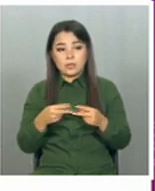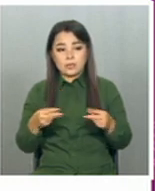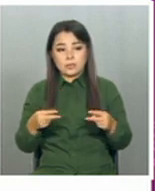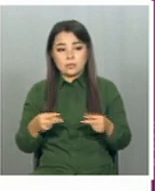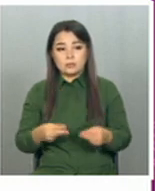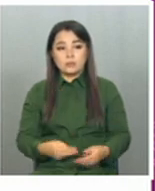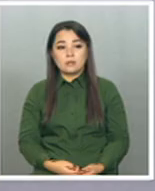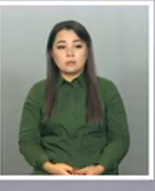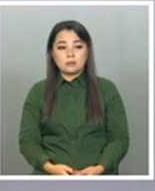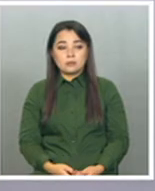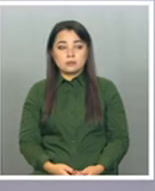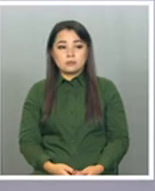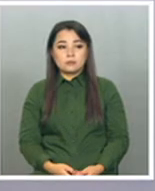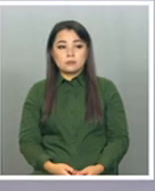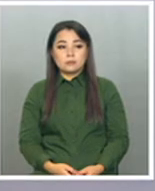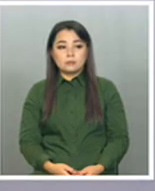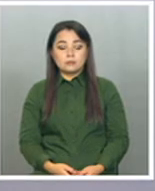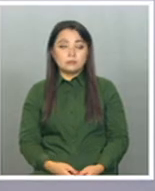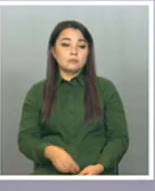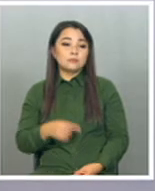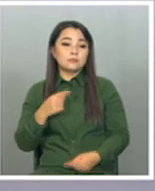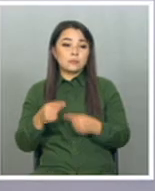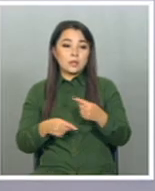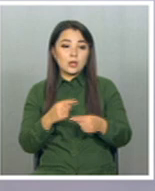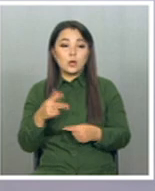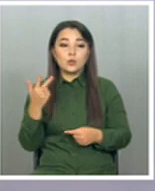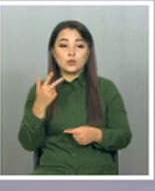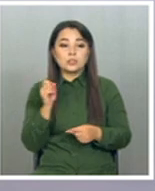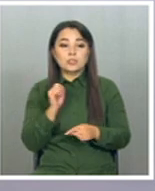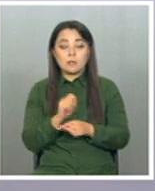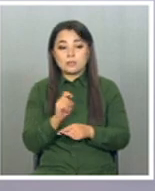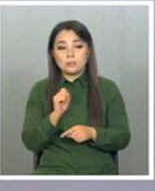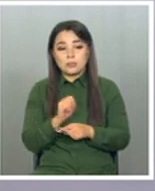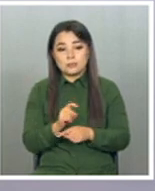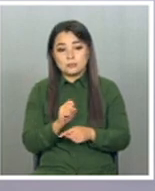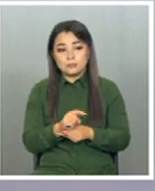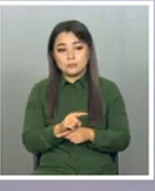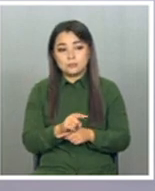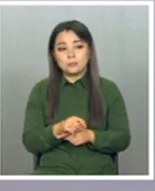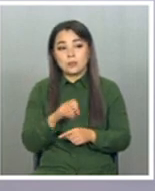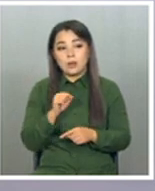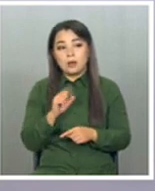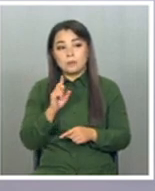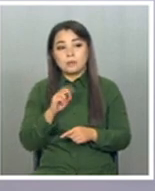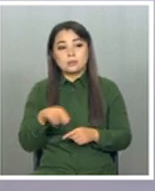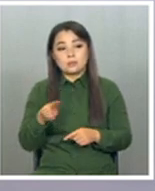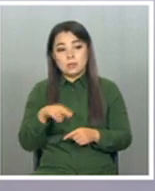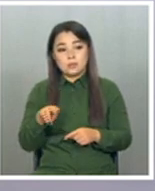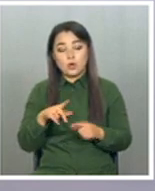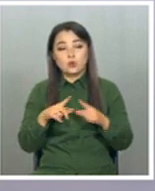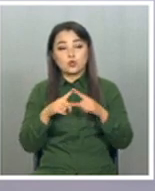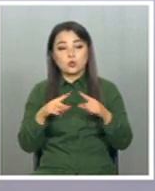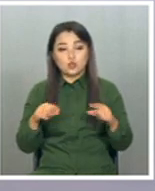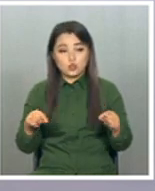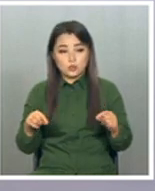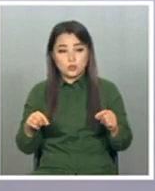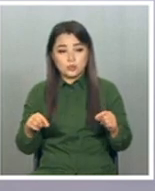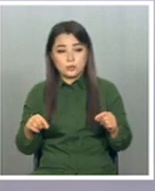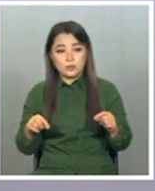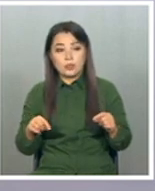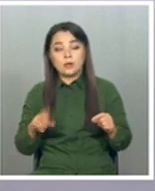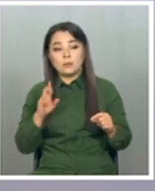тең. Келесі үшінші тапсырма. ABD үшбұрышының